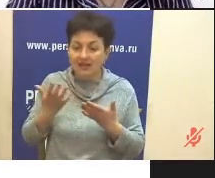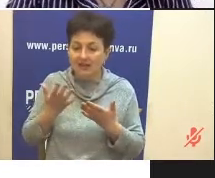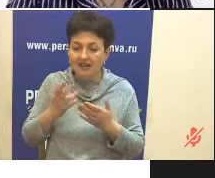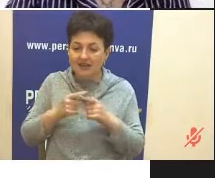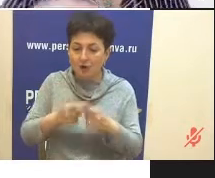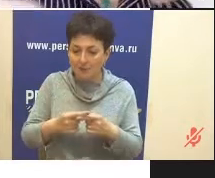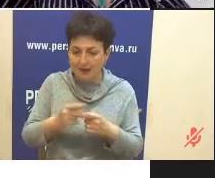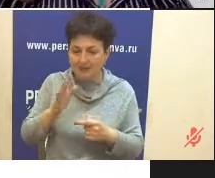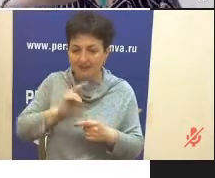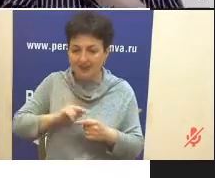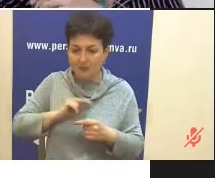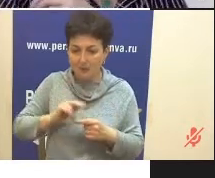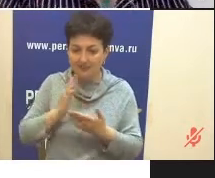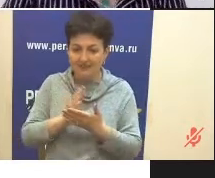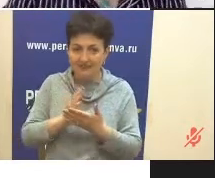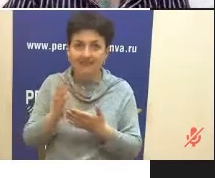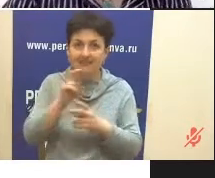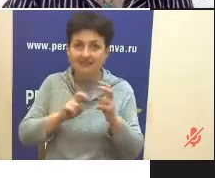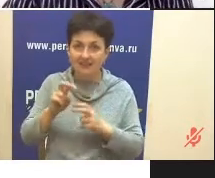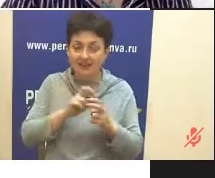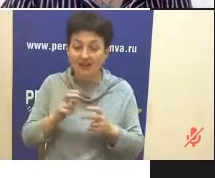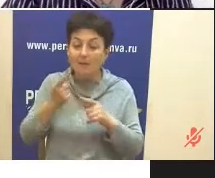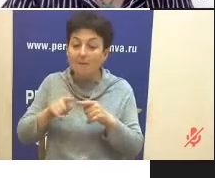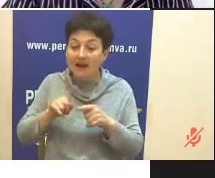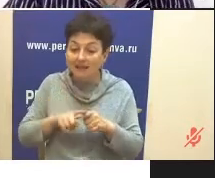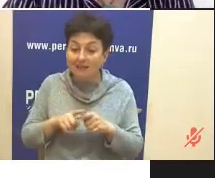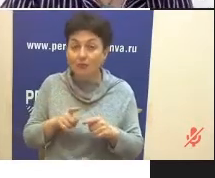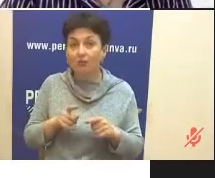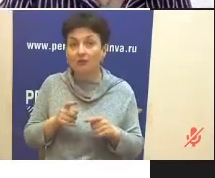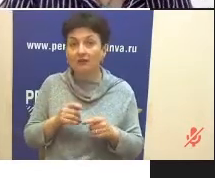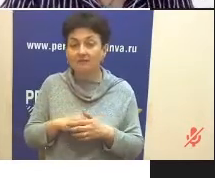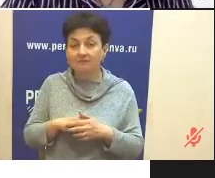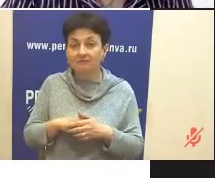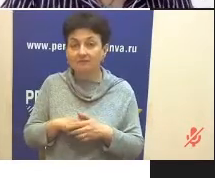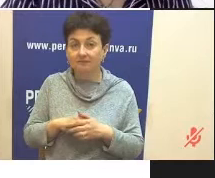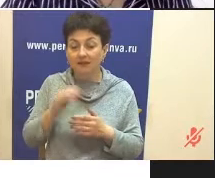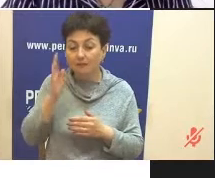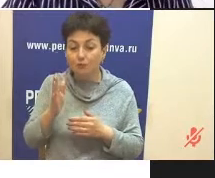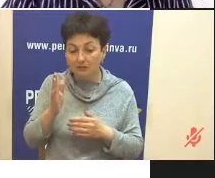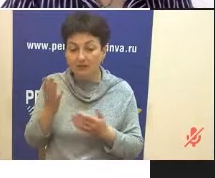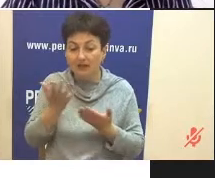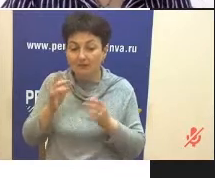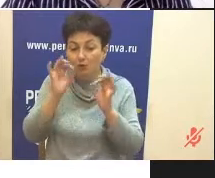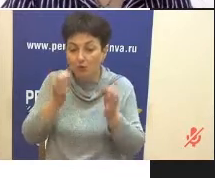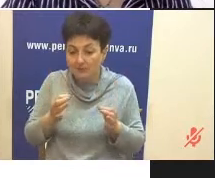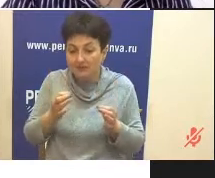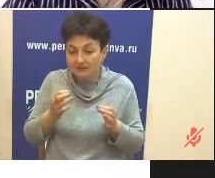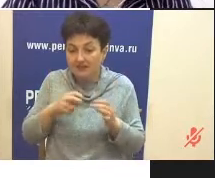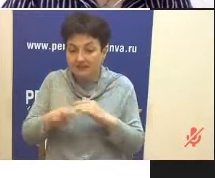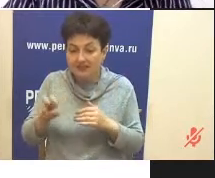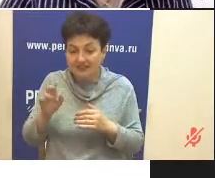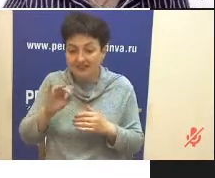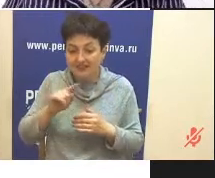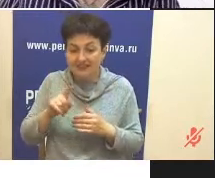компромиссы в работе искать. Вот, поэтому будем каким-то образом выходить из ситуации. Вот,